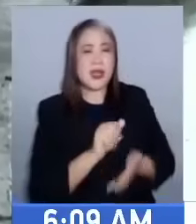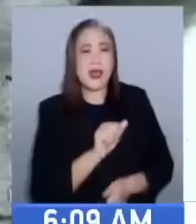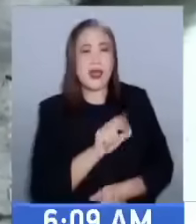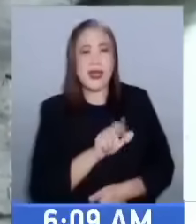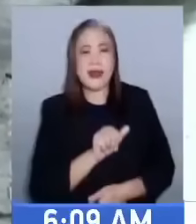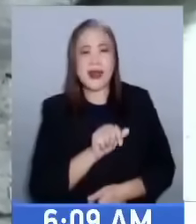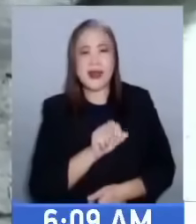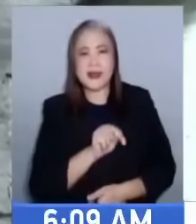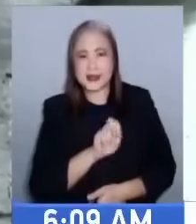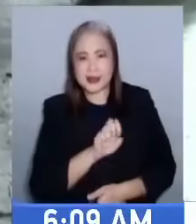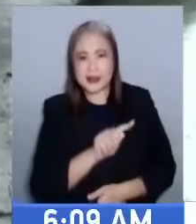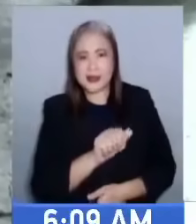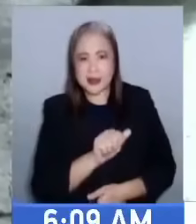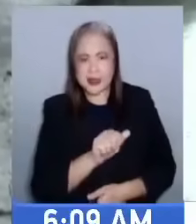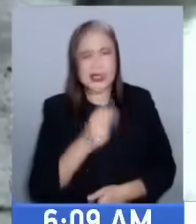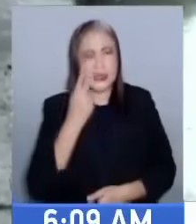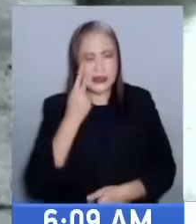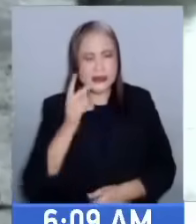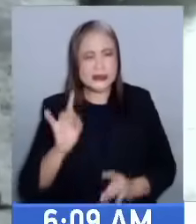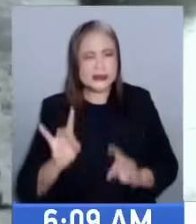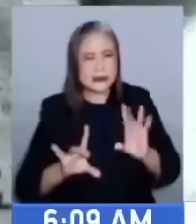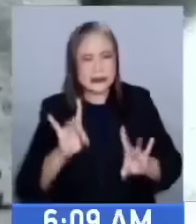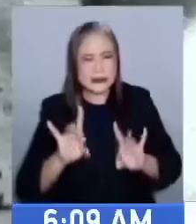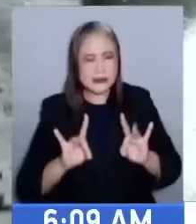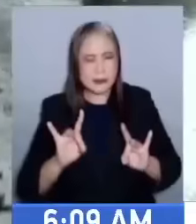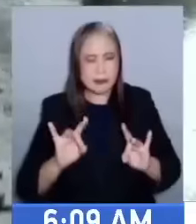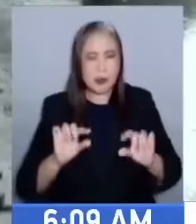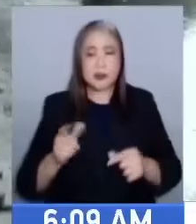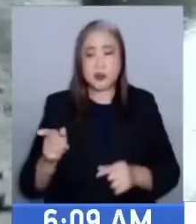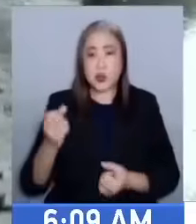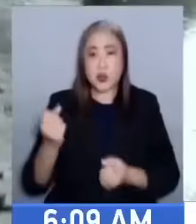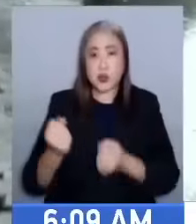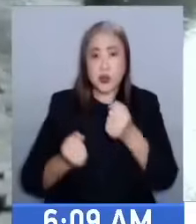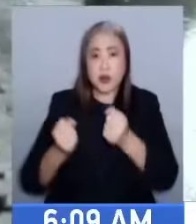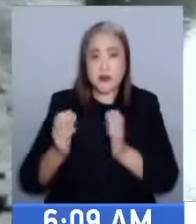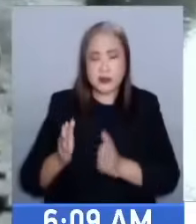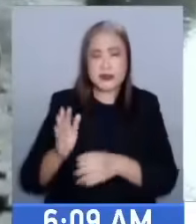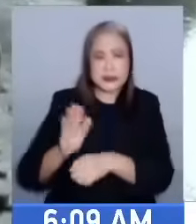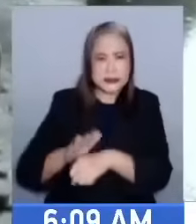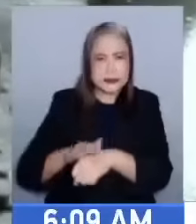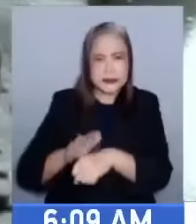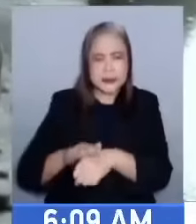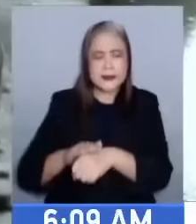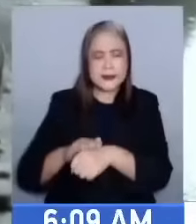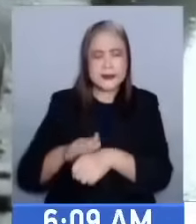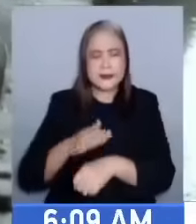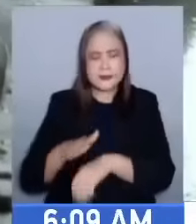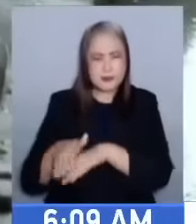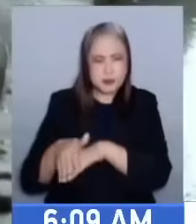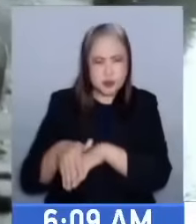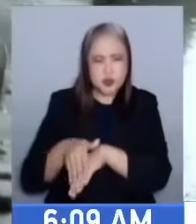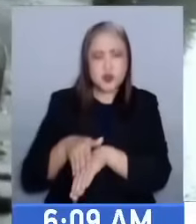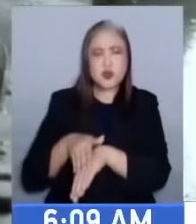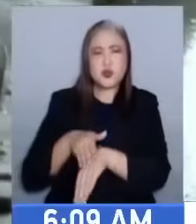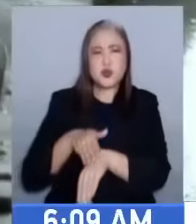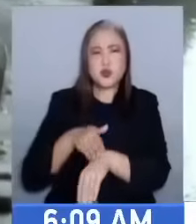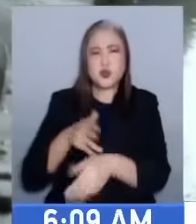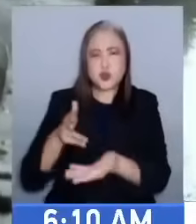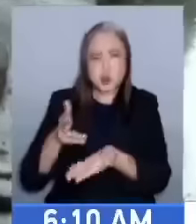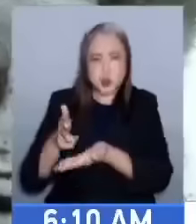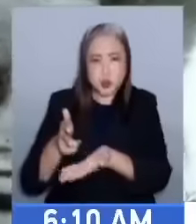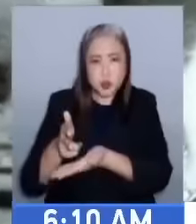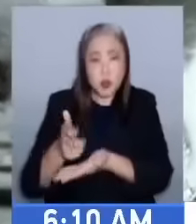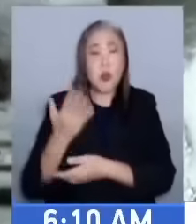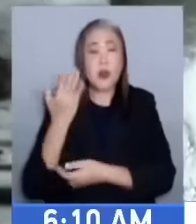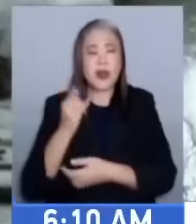makikita diyan sa daan kaya yung mga motorista na daraan dito inaabisuhan natin na magdahan-dahan Dahil madulas po talaga yang kalsada at d sa ibang bahagi